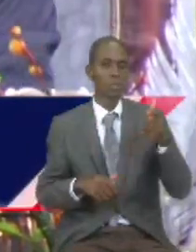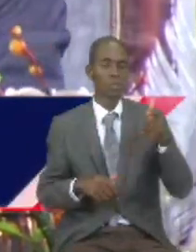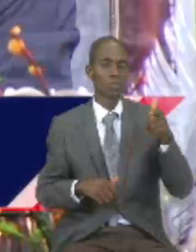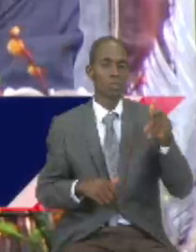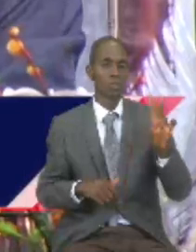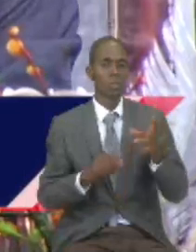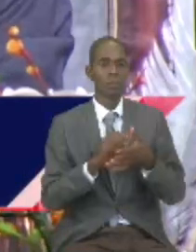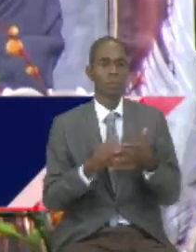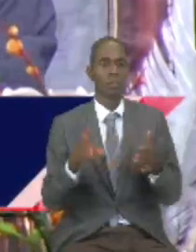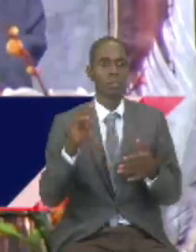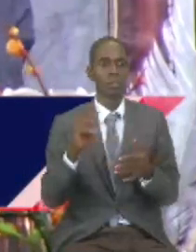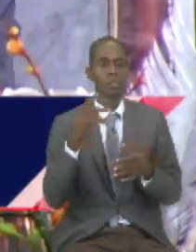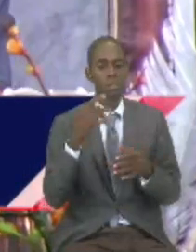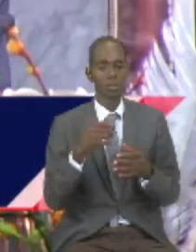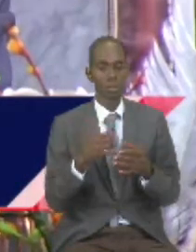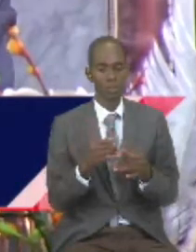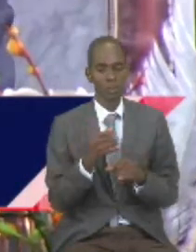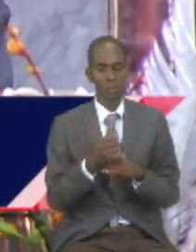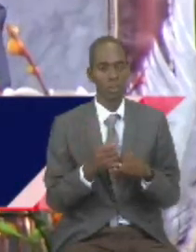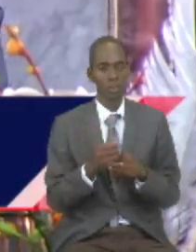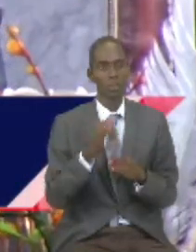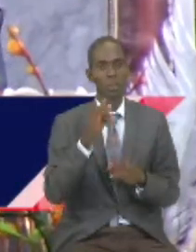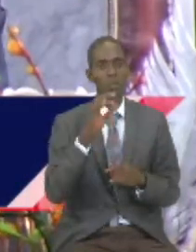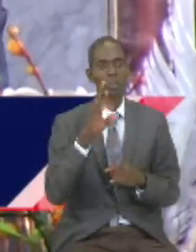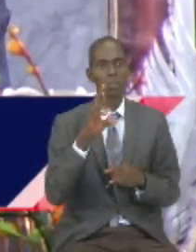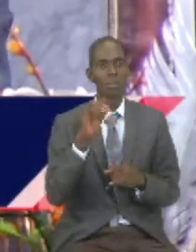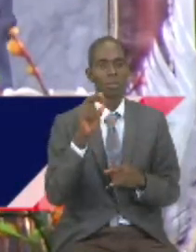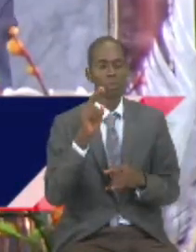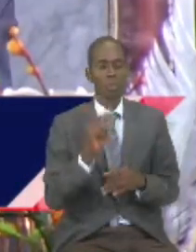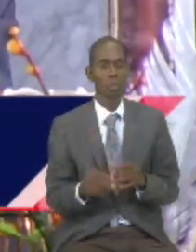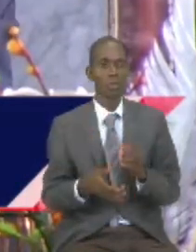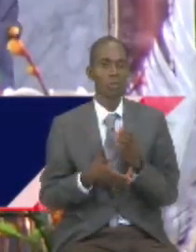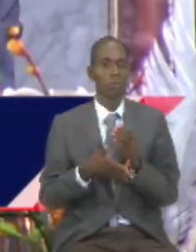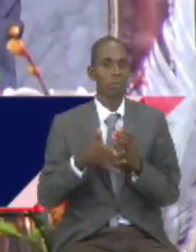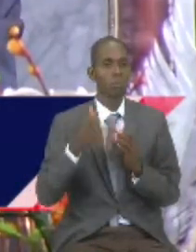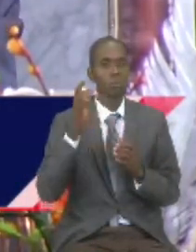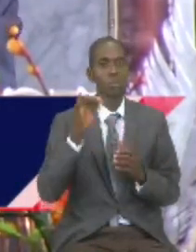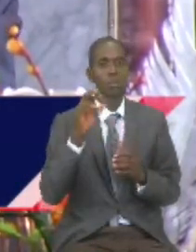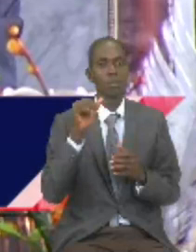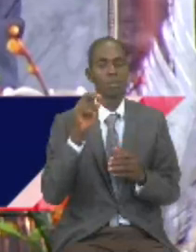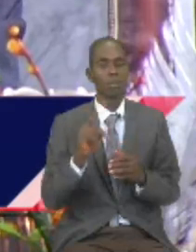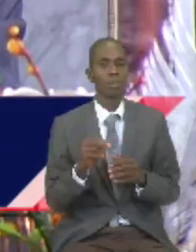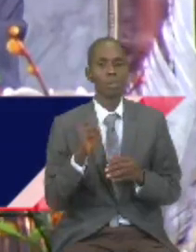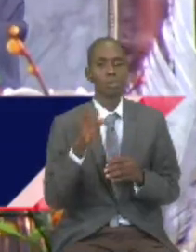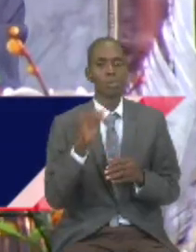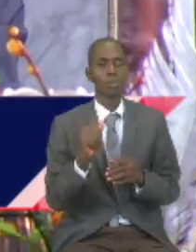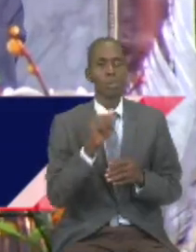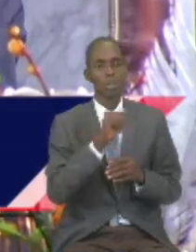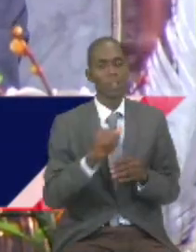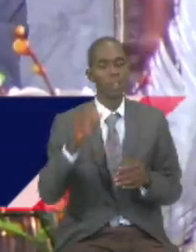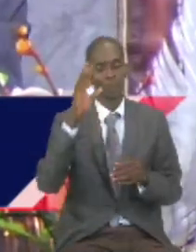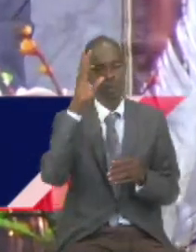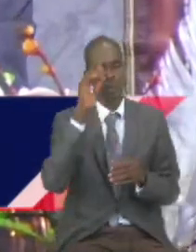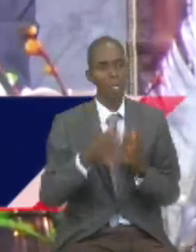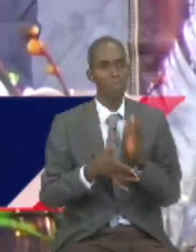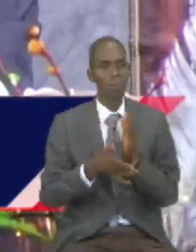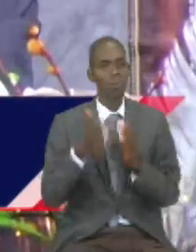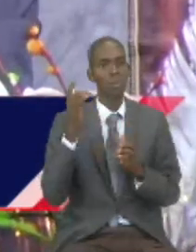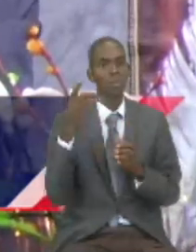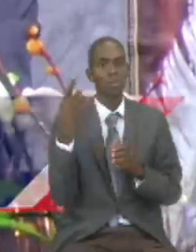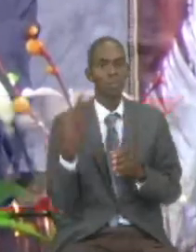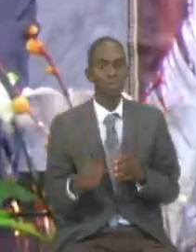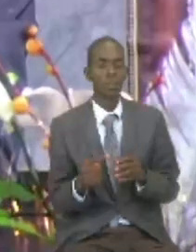17. Comme le fer aiguise le fer, ainsi un homme excite la colère